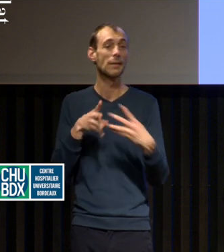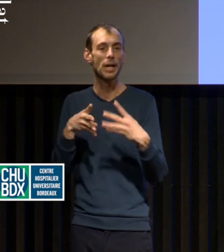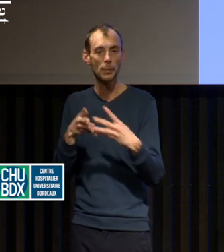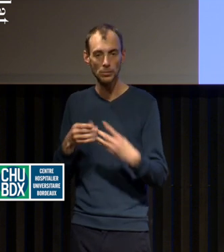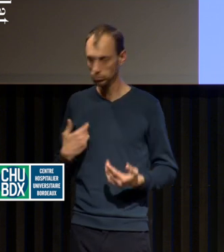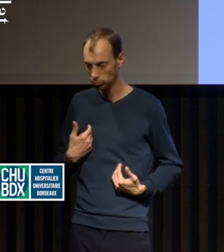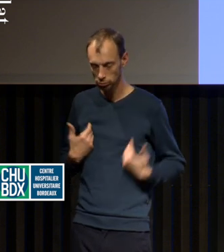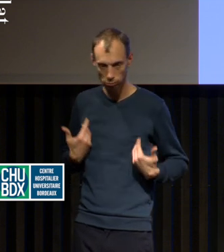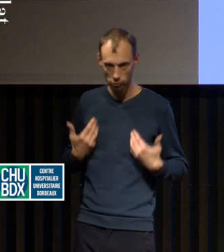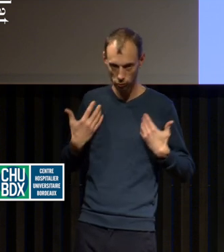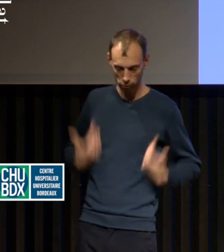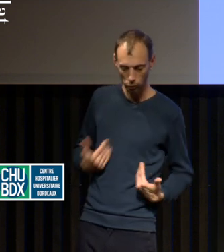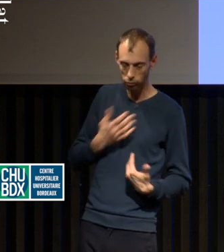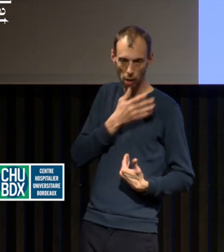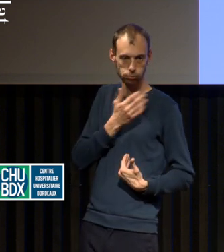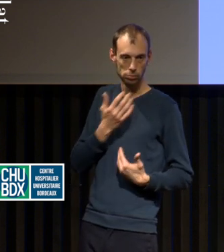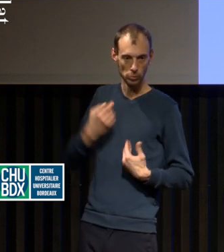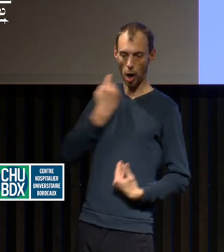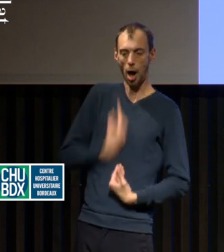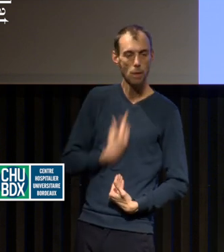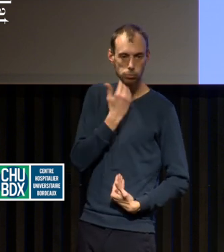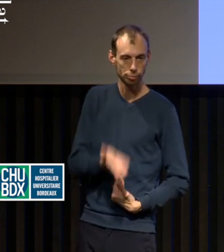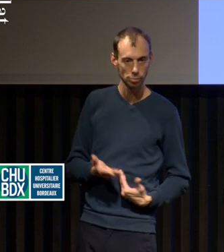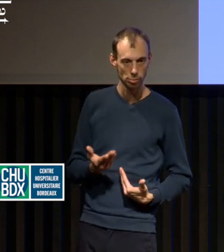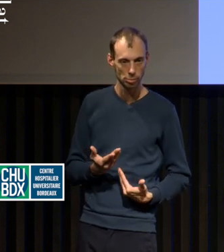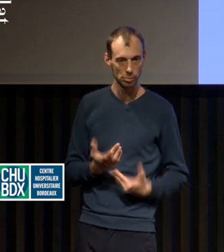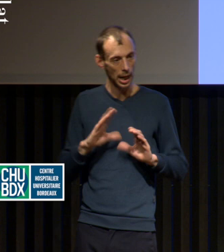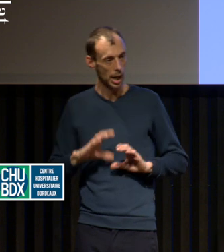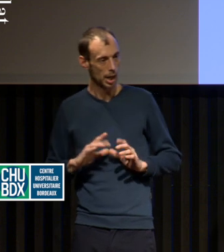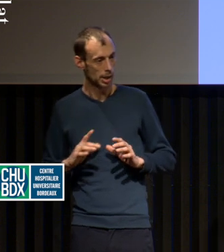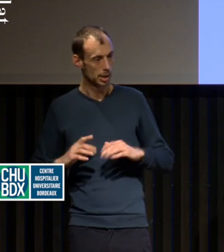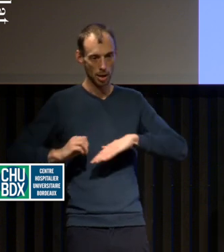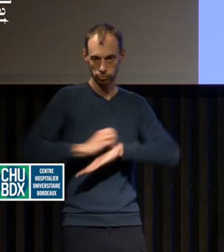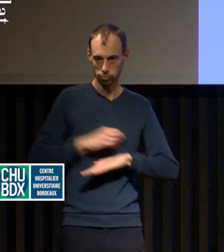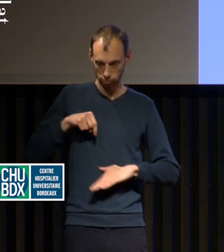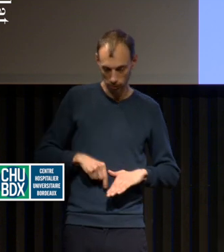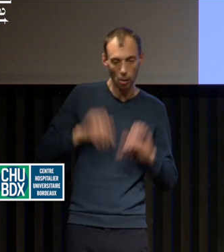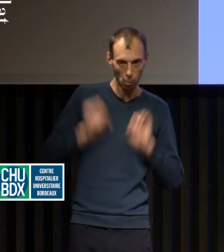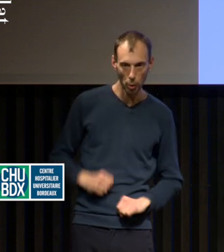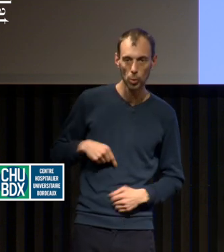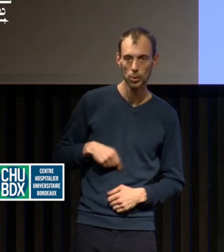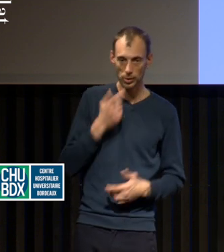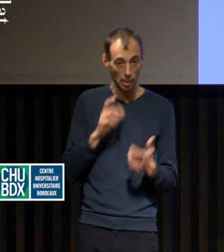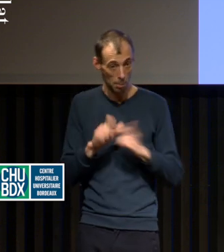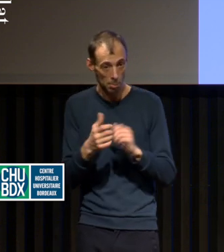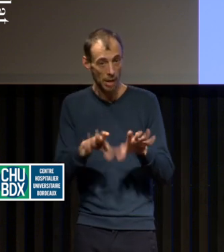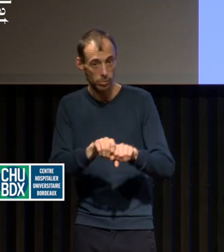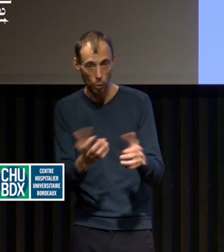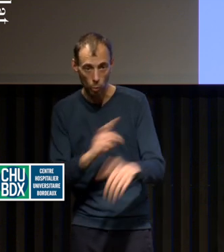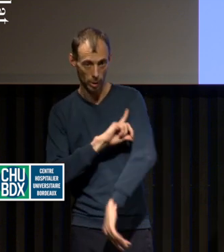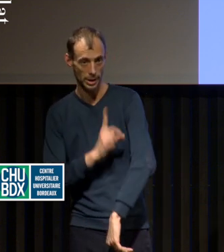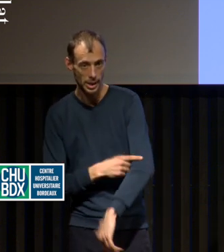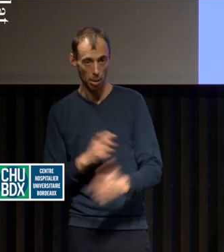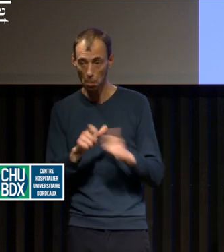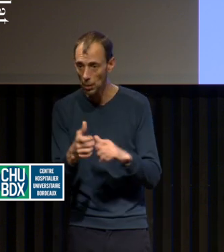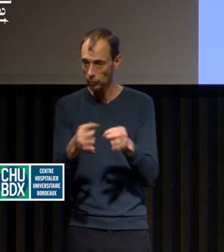les digérer. Pourtant, on en mange dans notre alimentation, c'est le microbiote qui digère nos fibres. De ce fait, il va produire de l'énergie, il va produire des nouvelles molécules, parfois nous